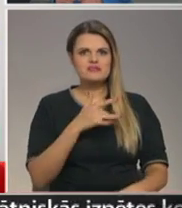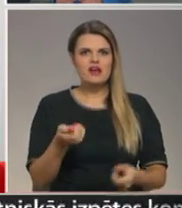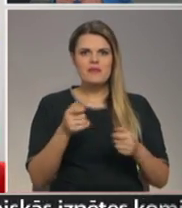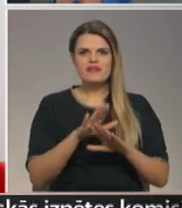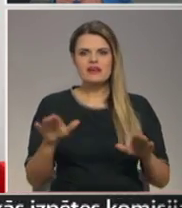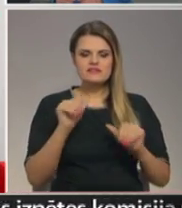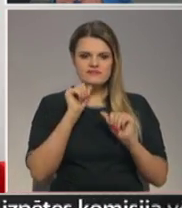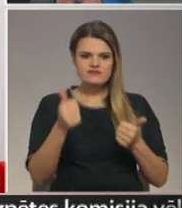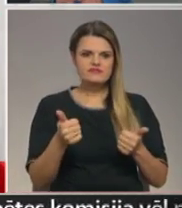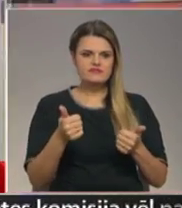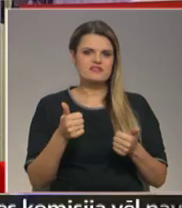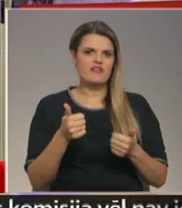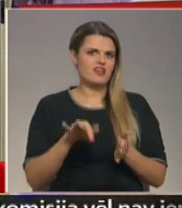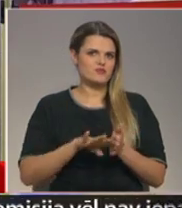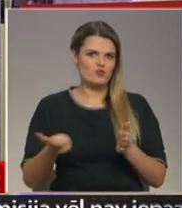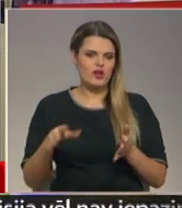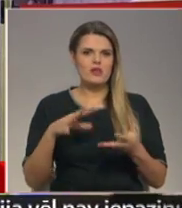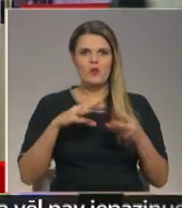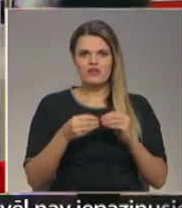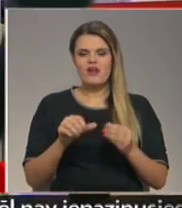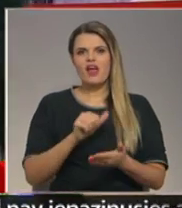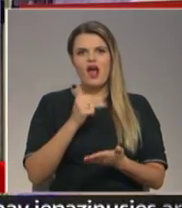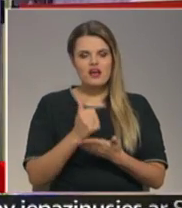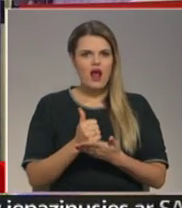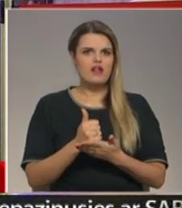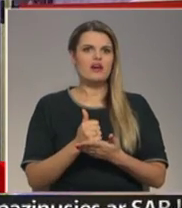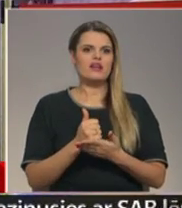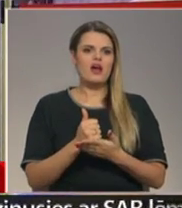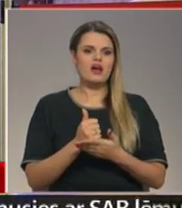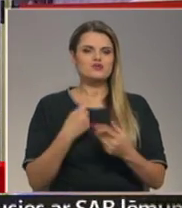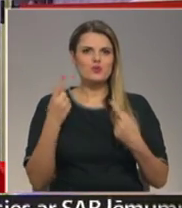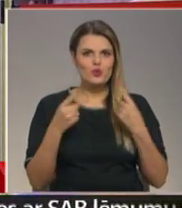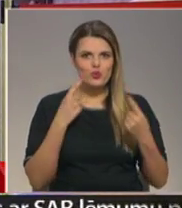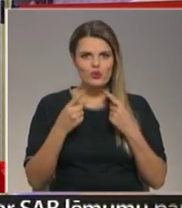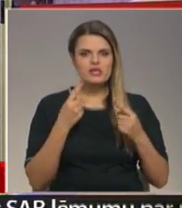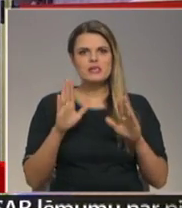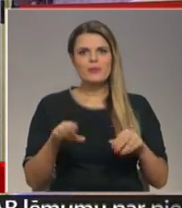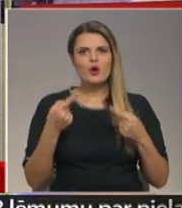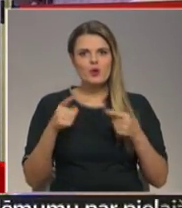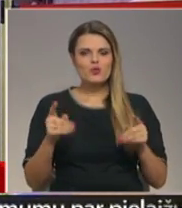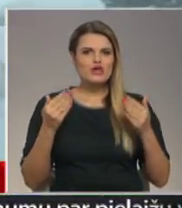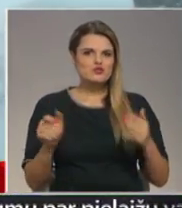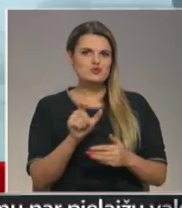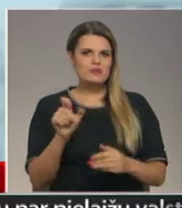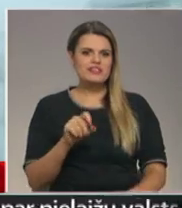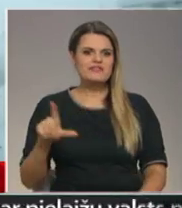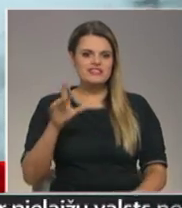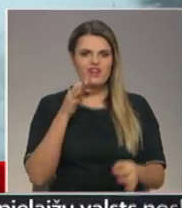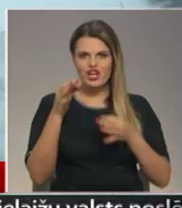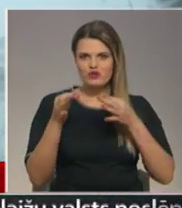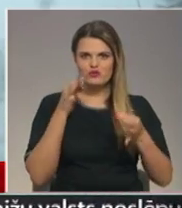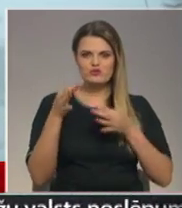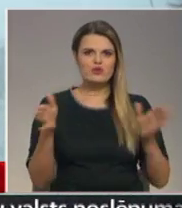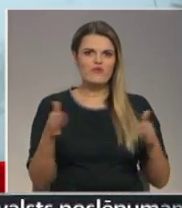arī nevarēsim noliegt, ja ņemot vērā, ka gaunās runas un tas, par ko šobrīd visvairāk diskutē